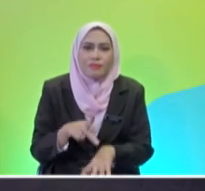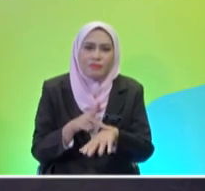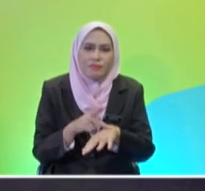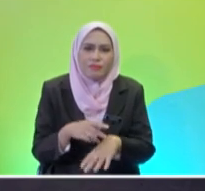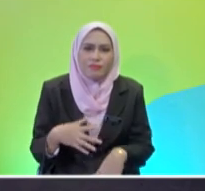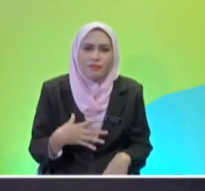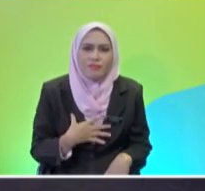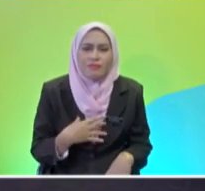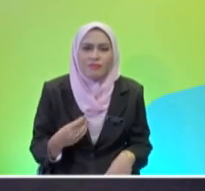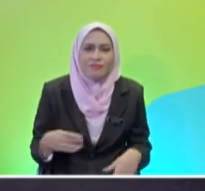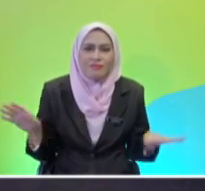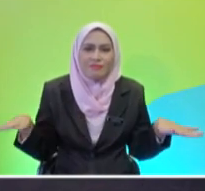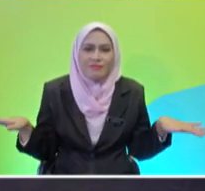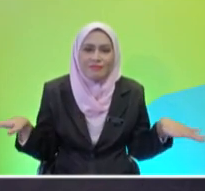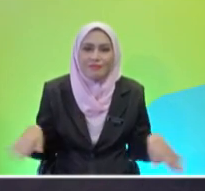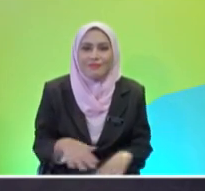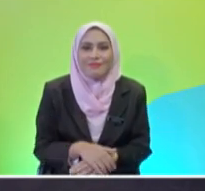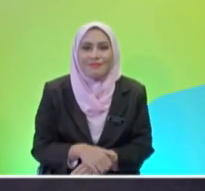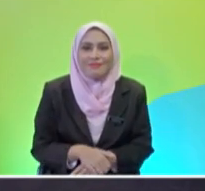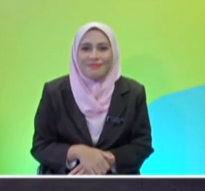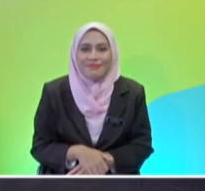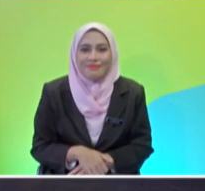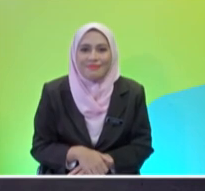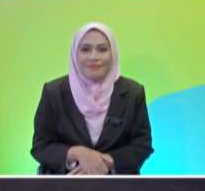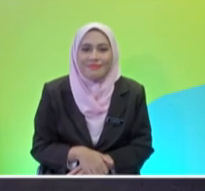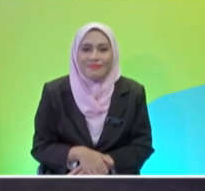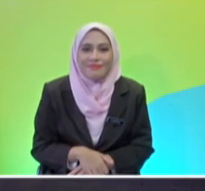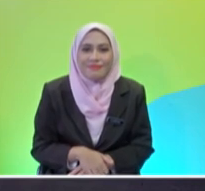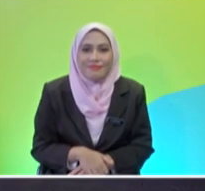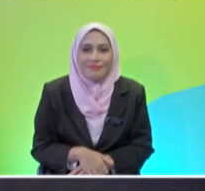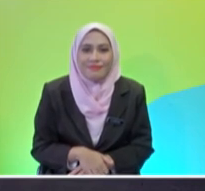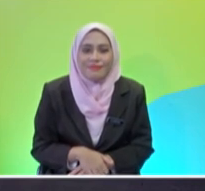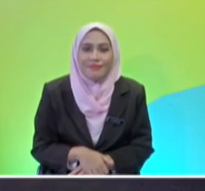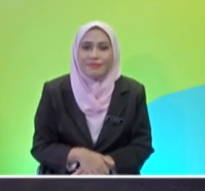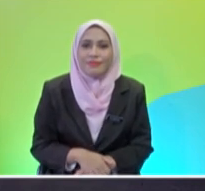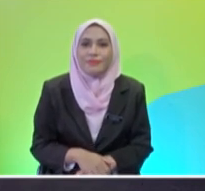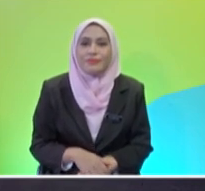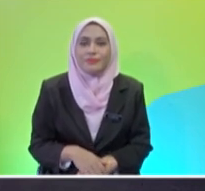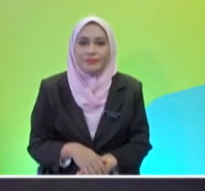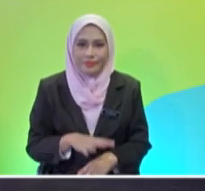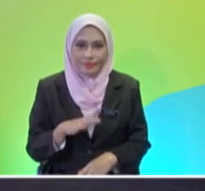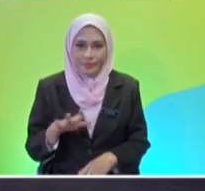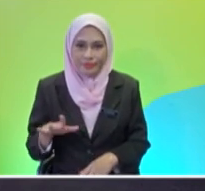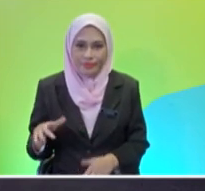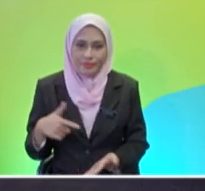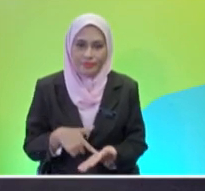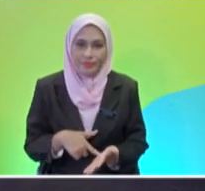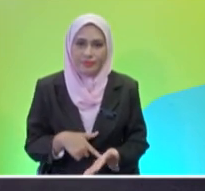tampal kat sini, dia tak boleh duduk diam. Dia nak berterbangan. Okey cikgu, jom. Okay. Kita eja lagi sekali. Kita eja